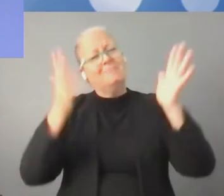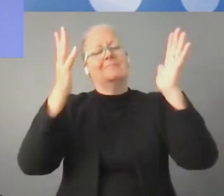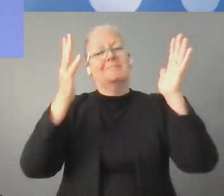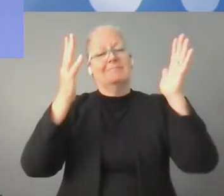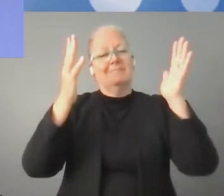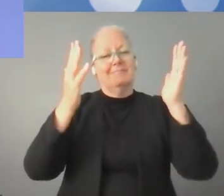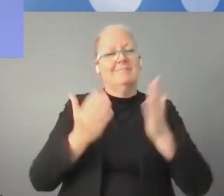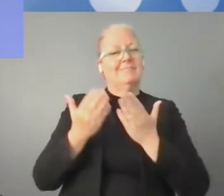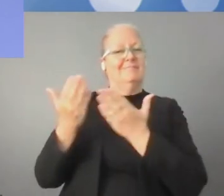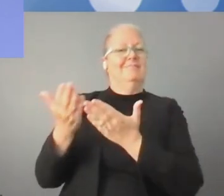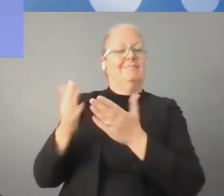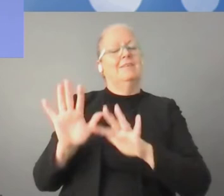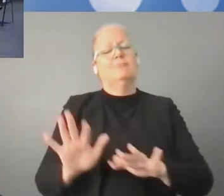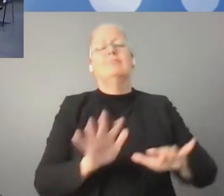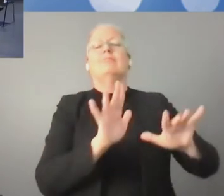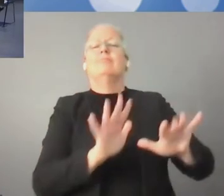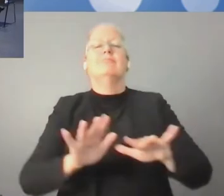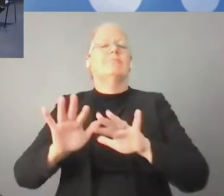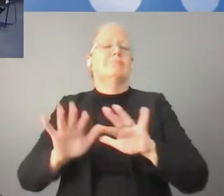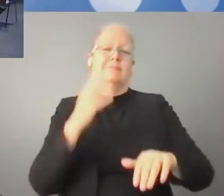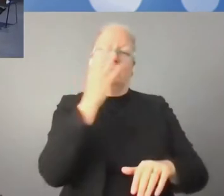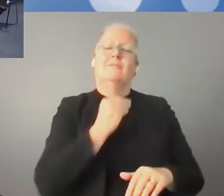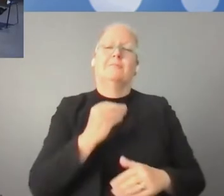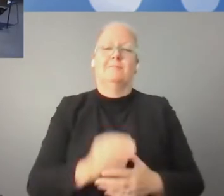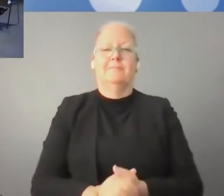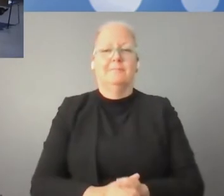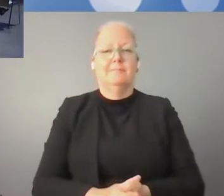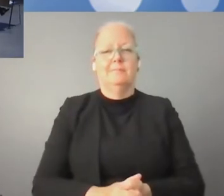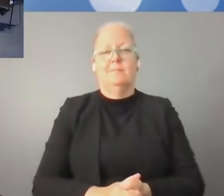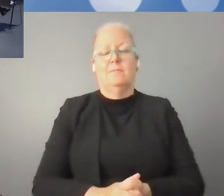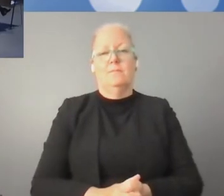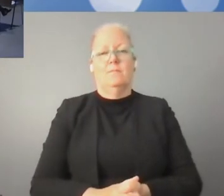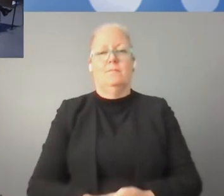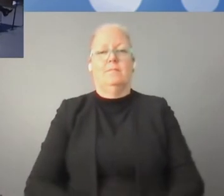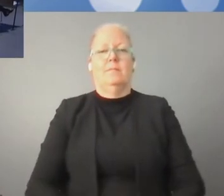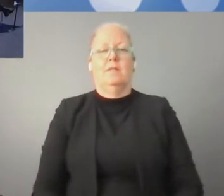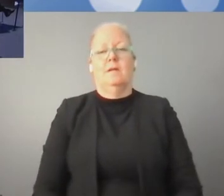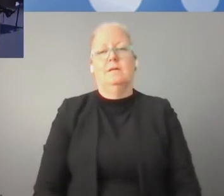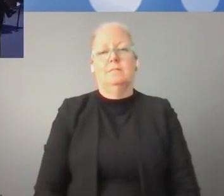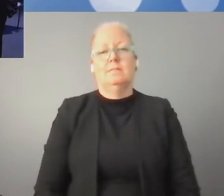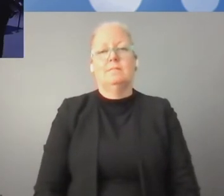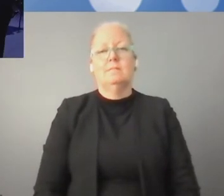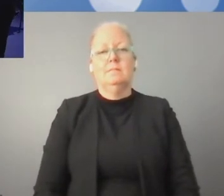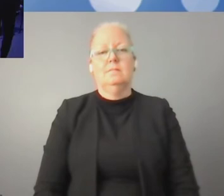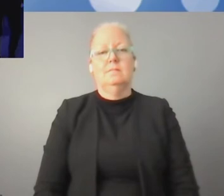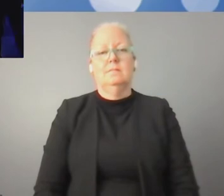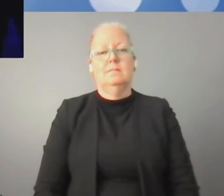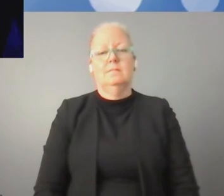pour les jeunes, pour nous tous en fait. Nous tous qui vivons dans un monde numérisé, un monde